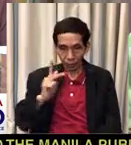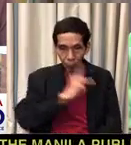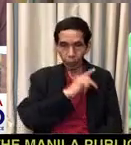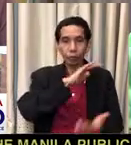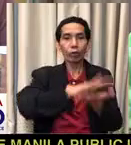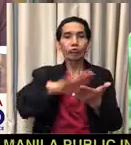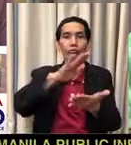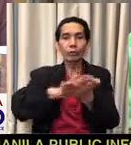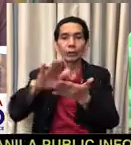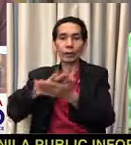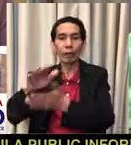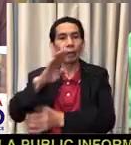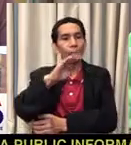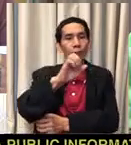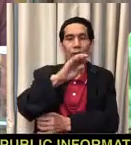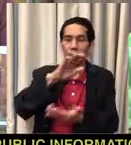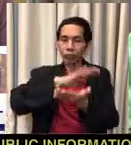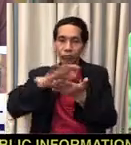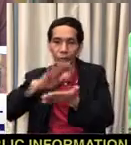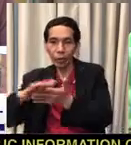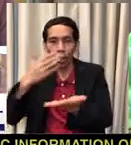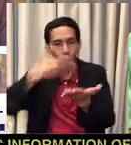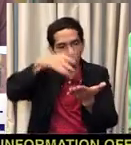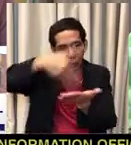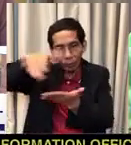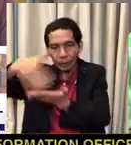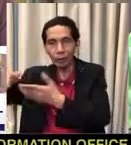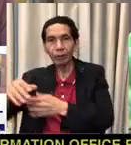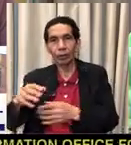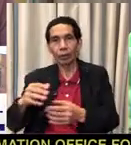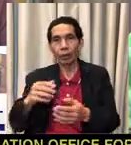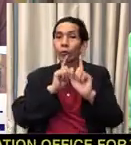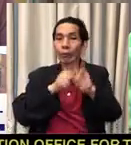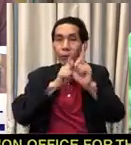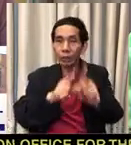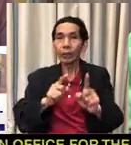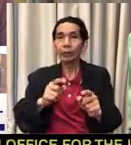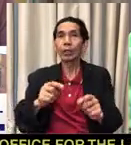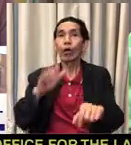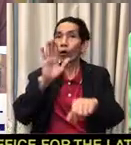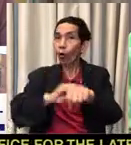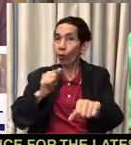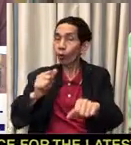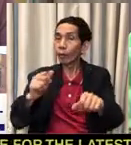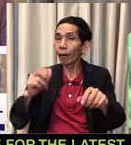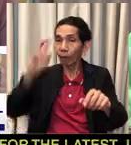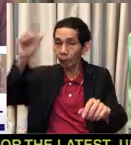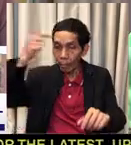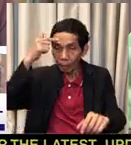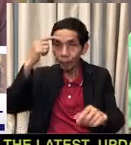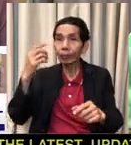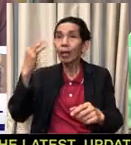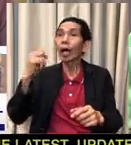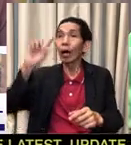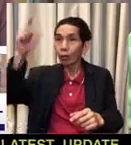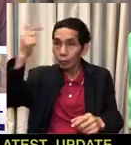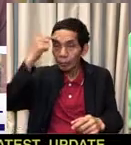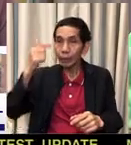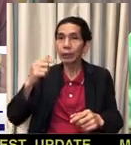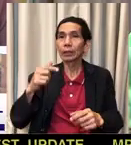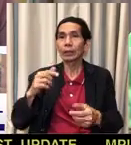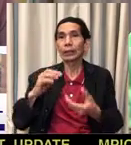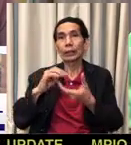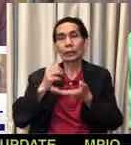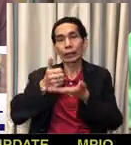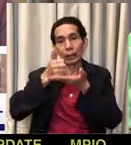naglilinis ng base ko. Nagki-clearing na sila, nagwawalis na sila, tumutugon na sila sa panawagan ng pamahalaan. Kaya ang pamahalaan, o, kakibat